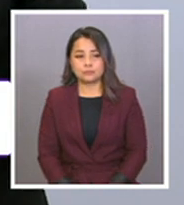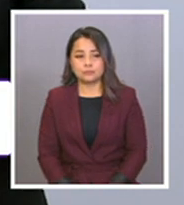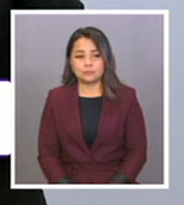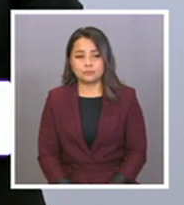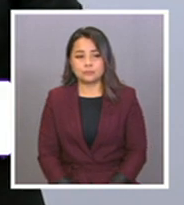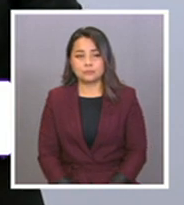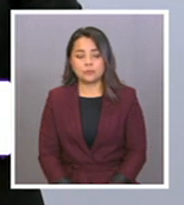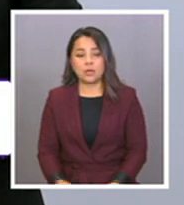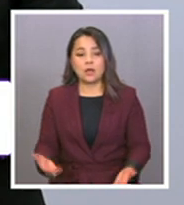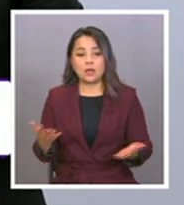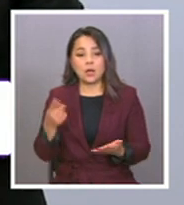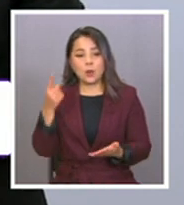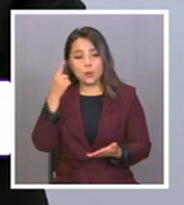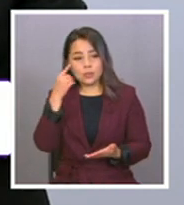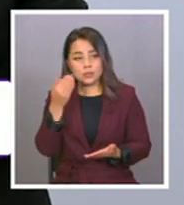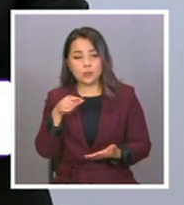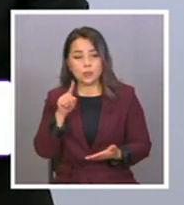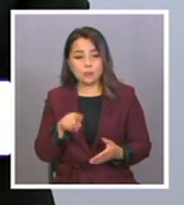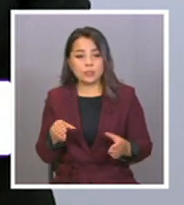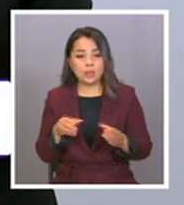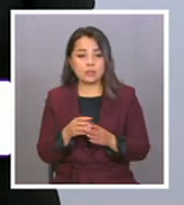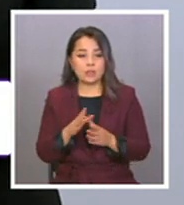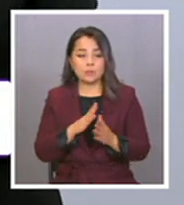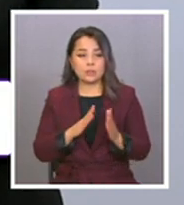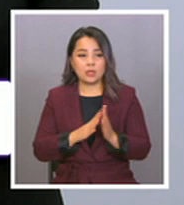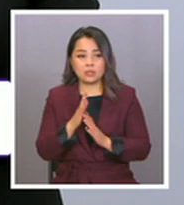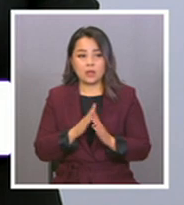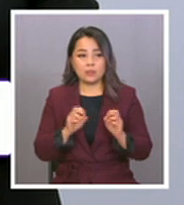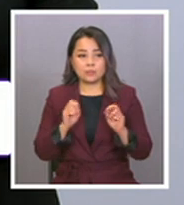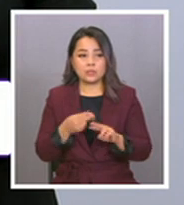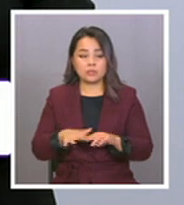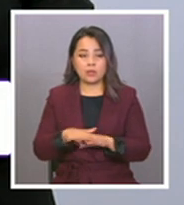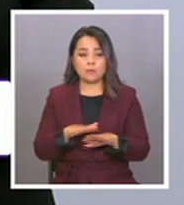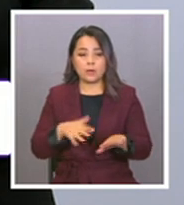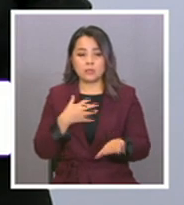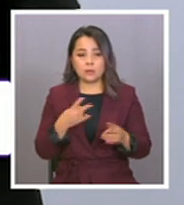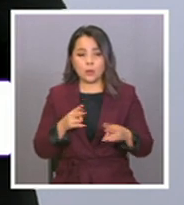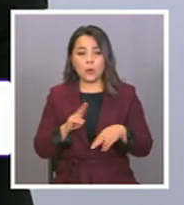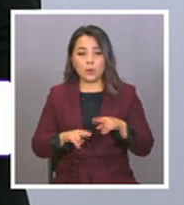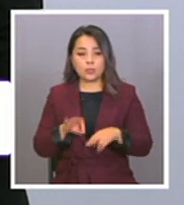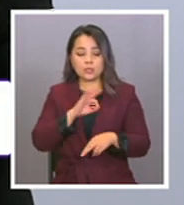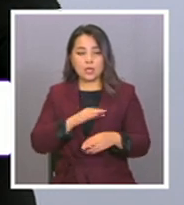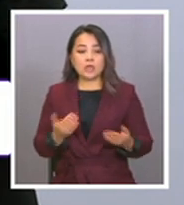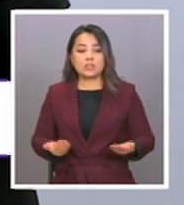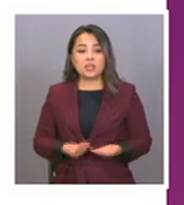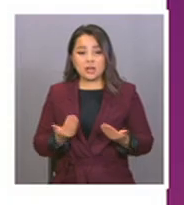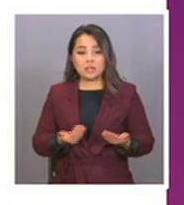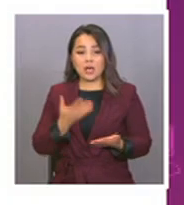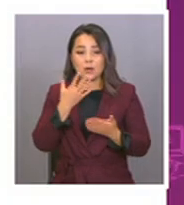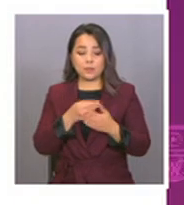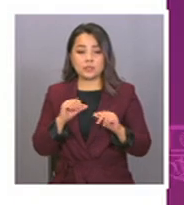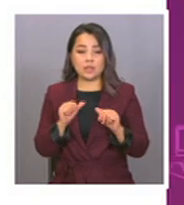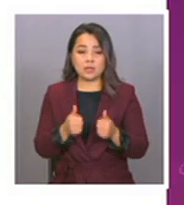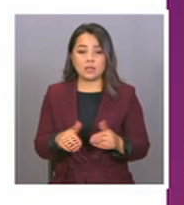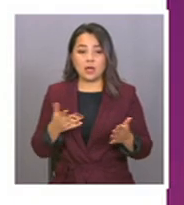Қалай ойлайсыздар, бинарлы номенклатура не үшін қажет? Бинарлы номенклатураны қолдану тірі ағзалардың нақты қай түрге